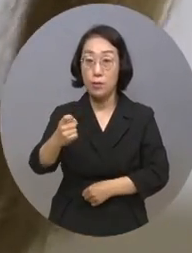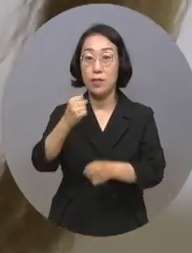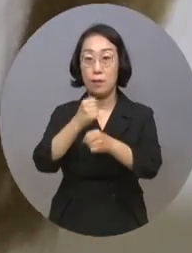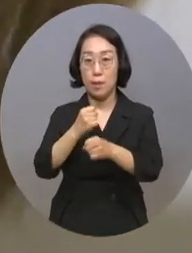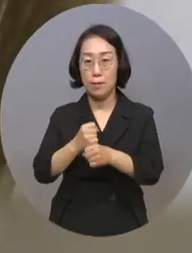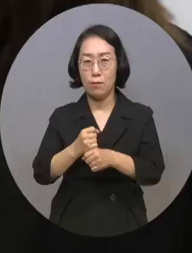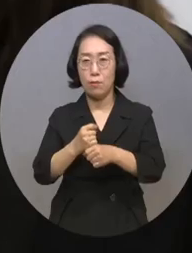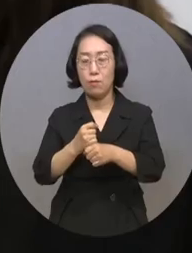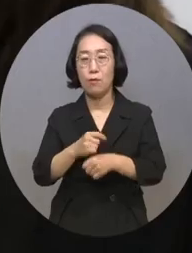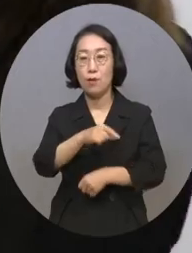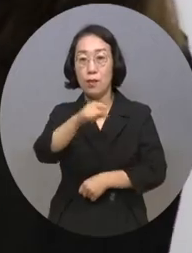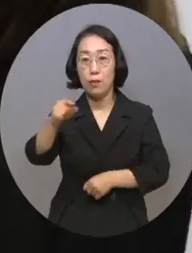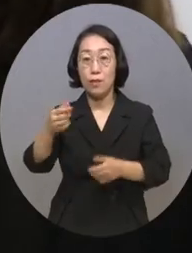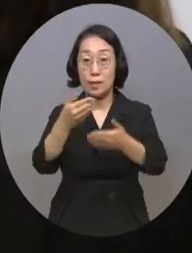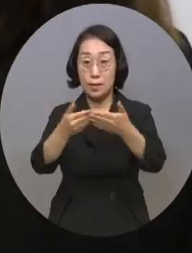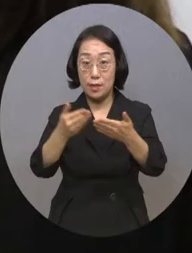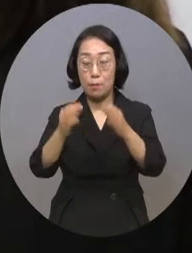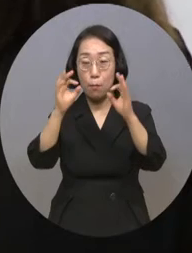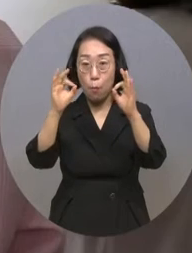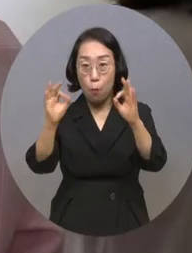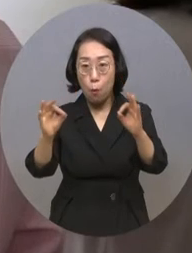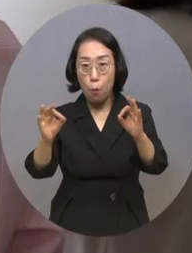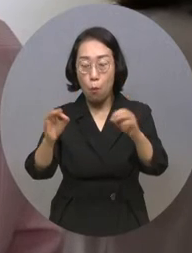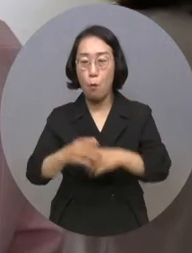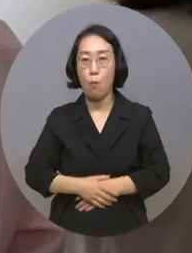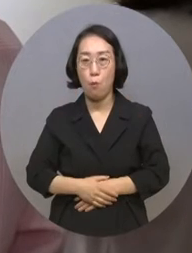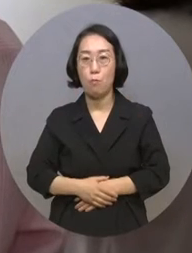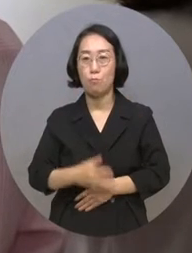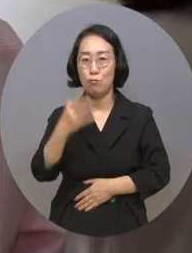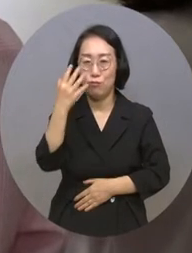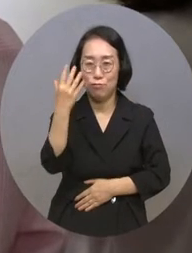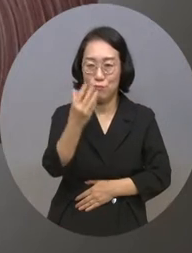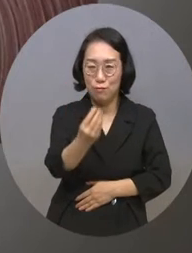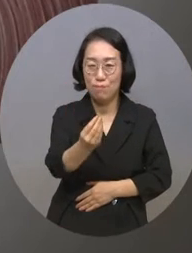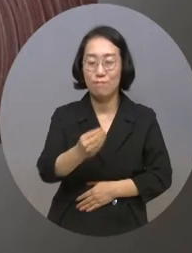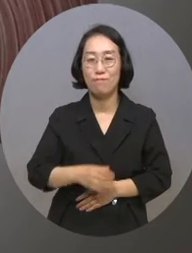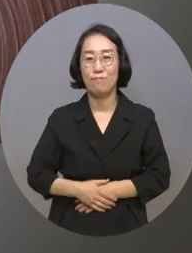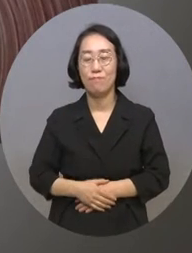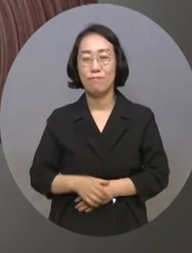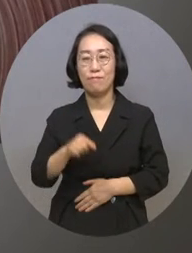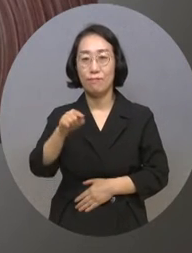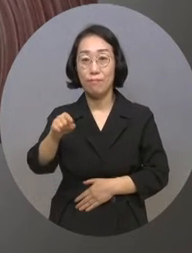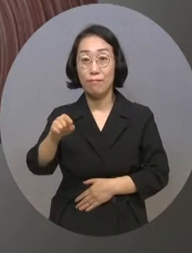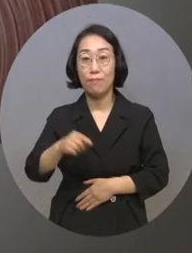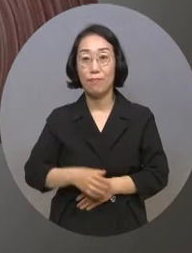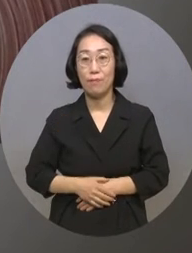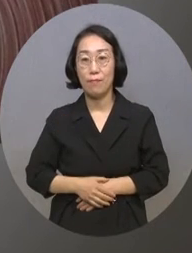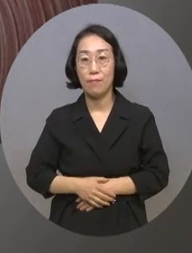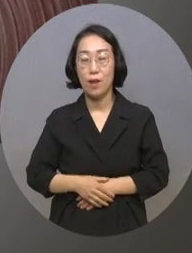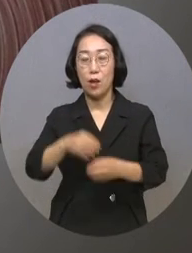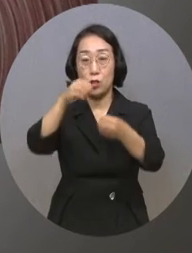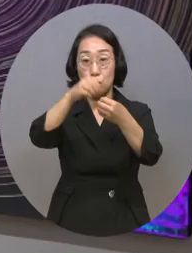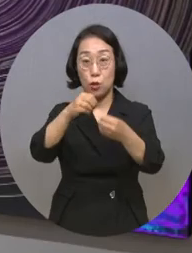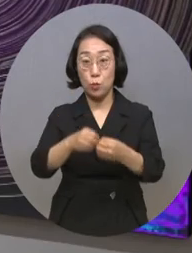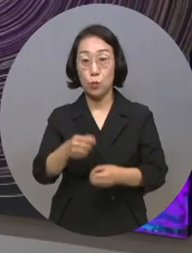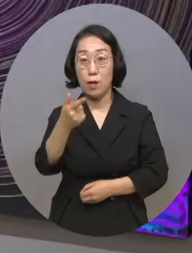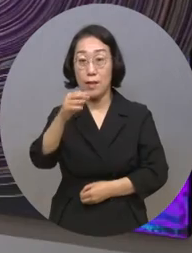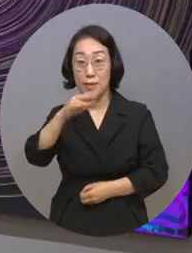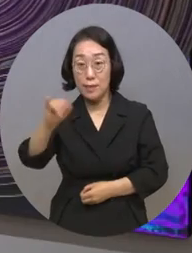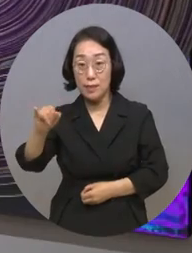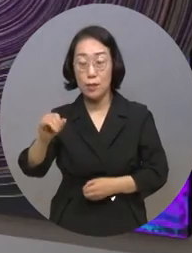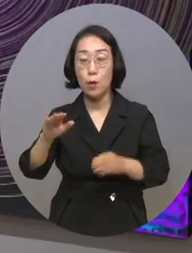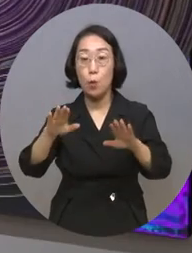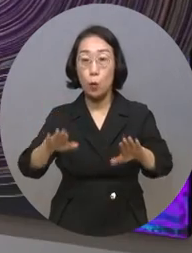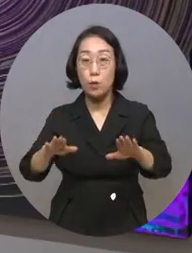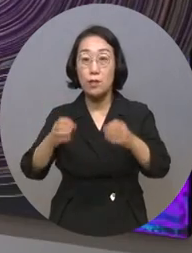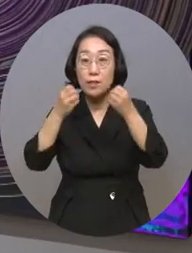섬세한 작품들이 관람객들의 시선을 멈추게 합니다. 이처럼 작가는 전통적인 한지를